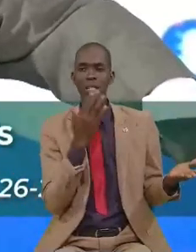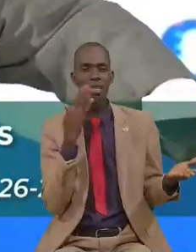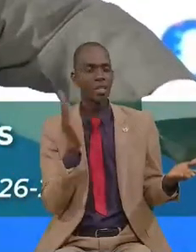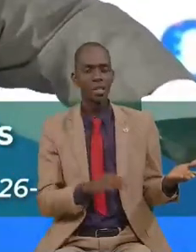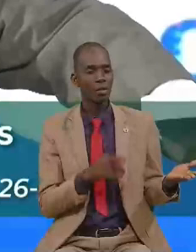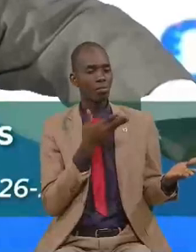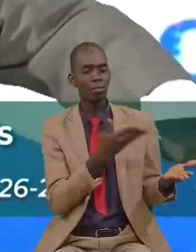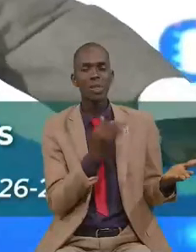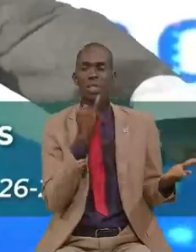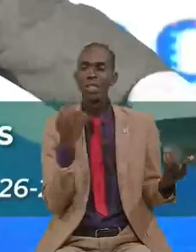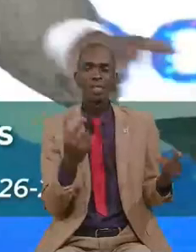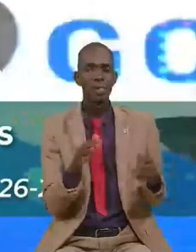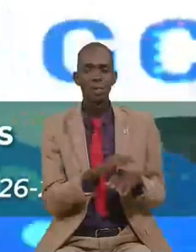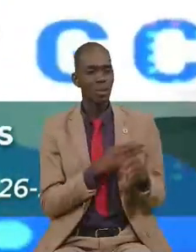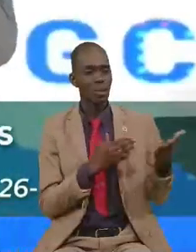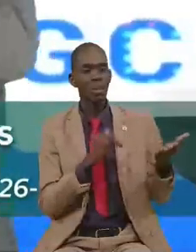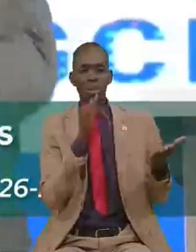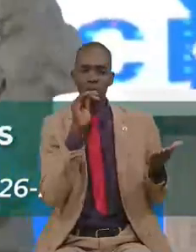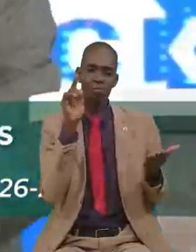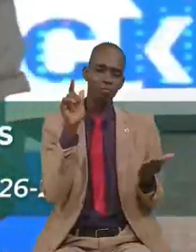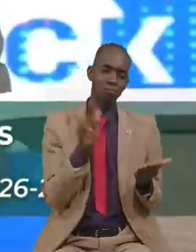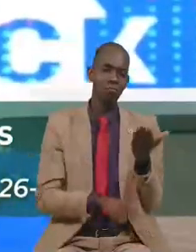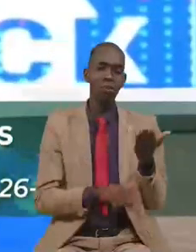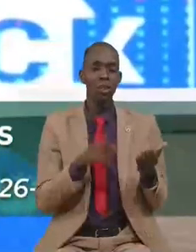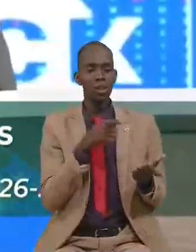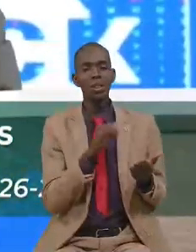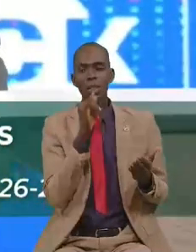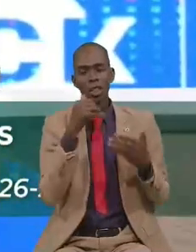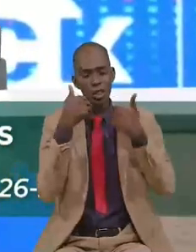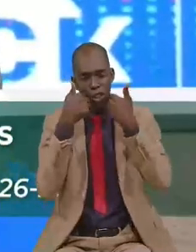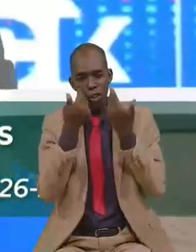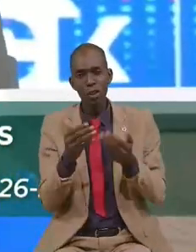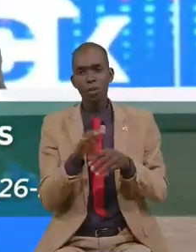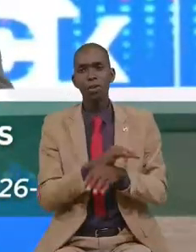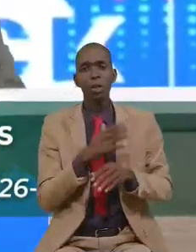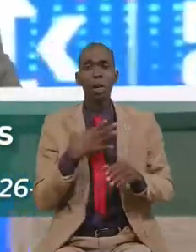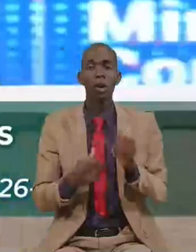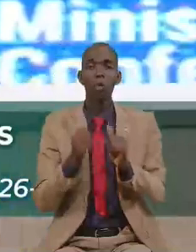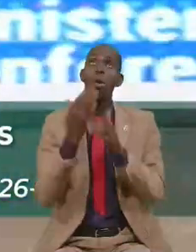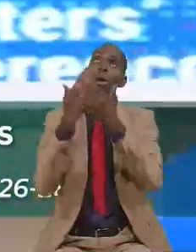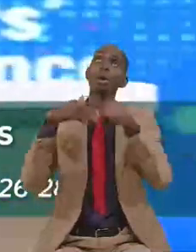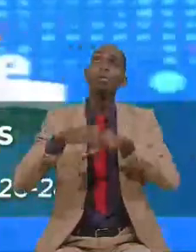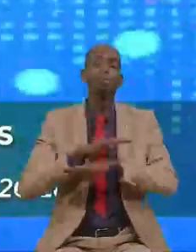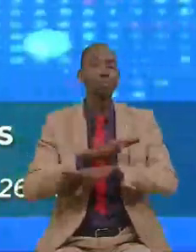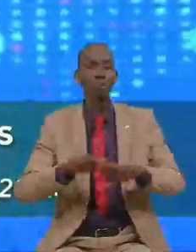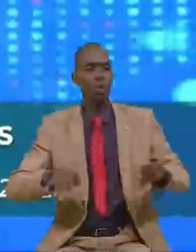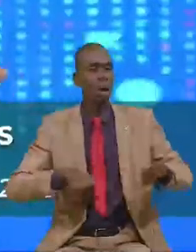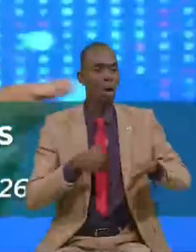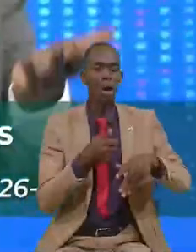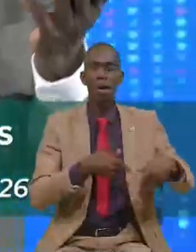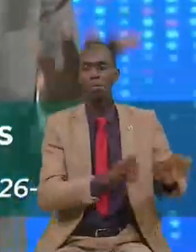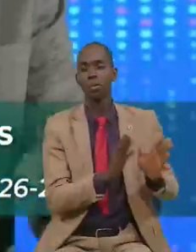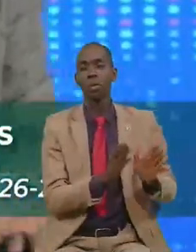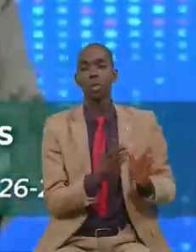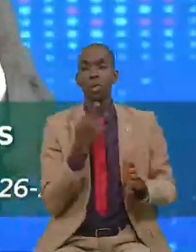pécheur, qui est dégradant, qui est honteux, et que le ciel n'approuve pas. Alors,